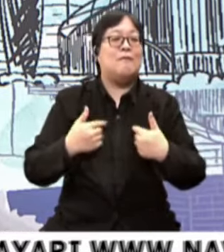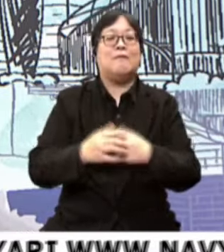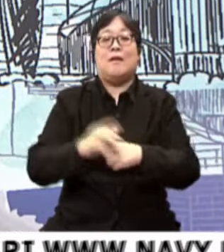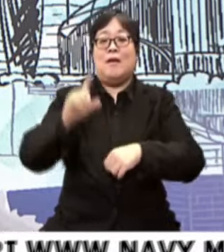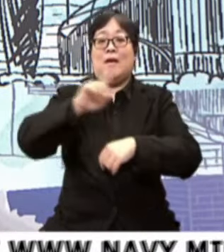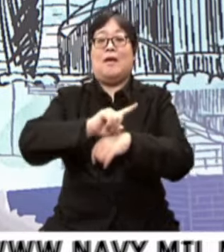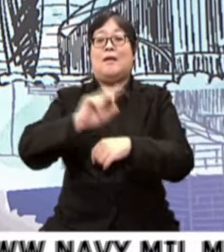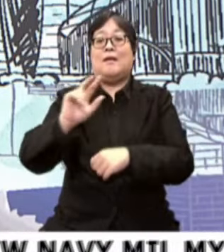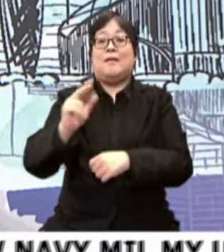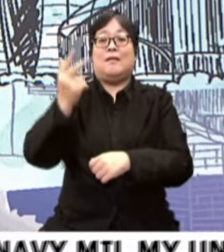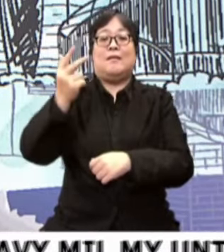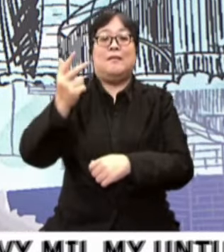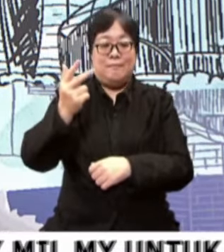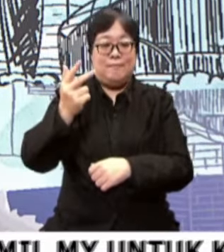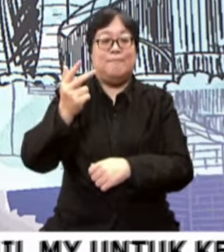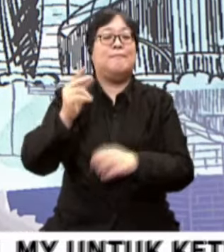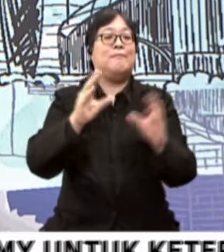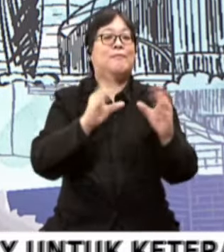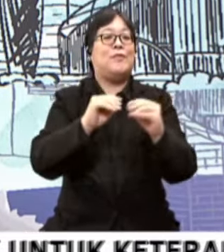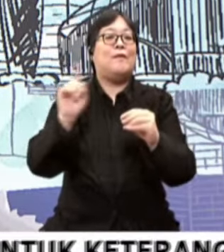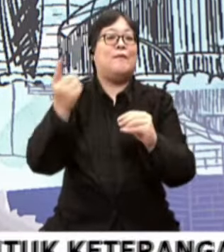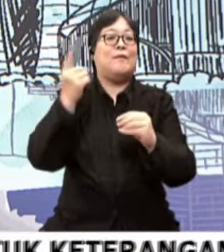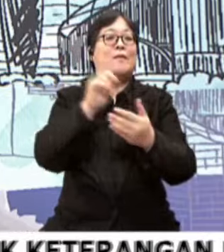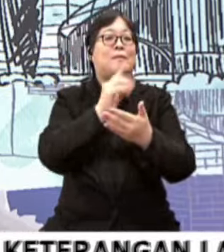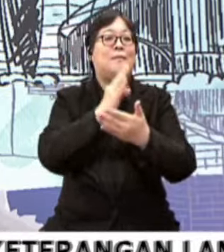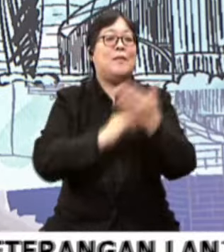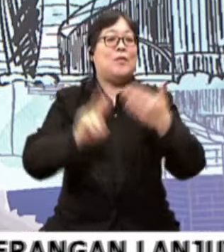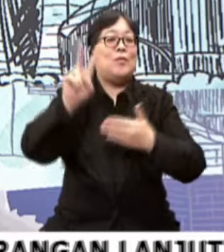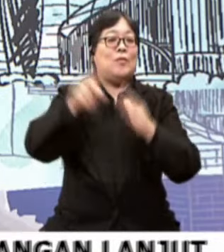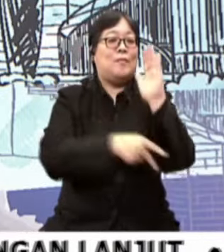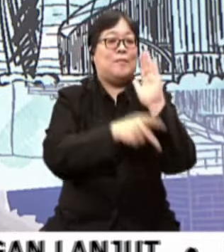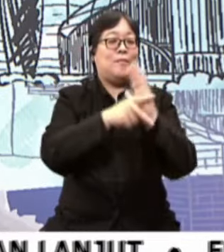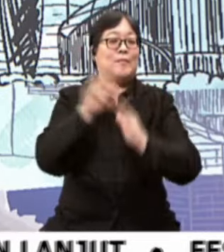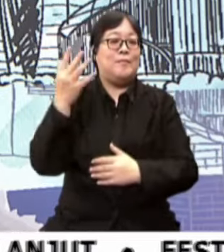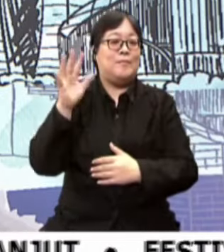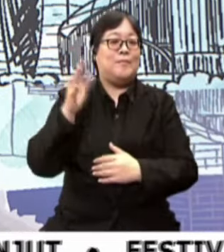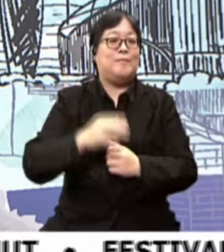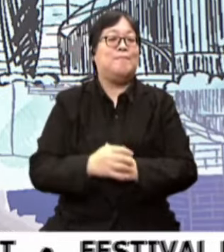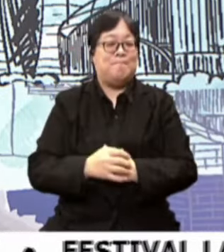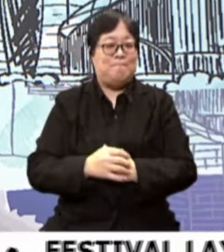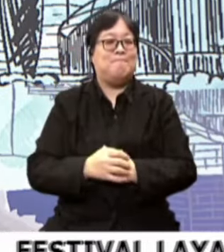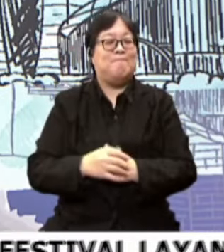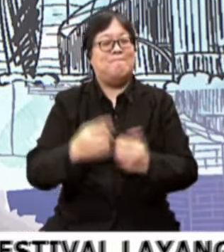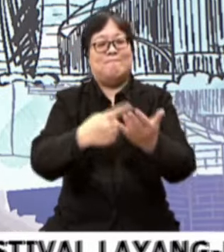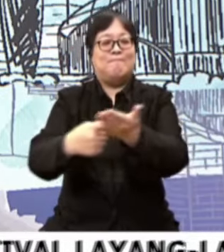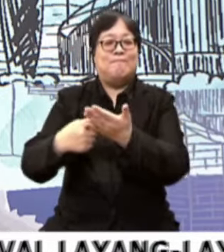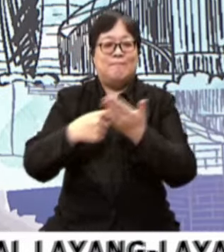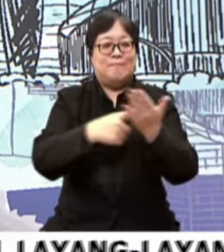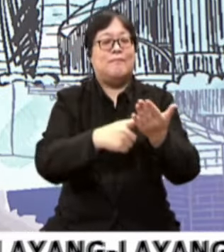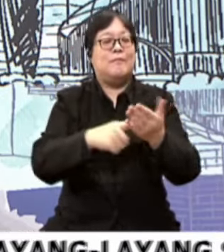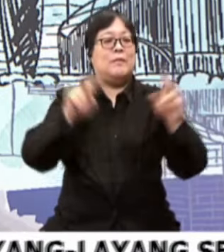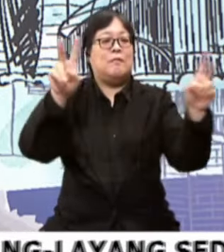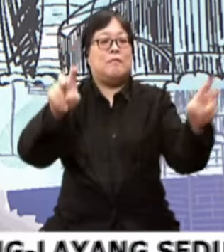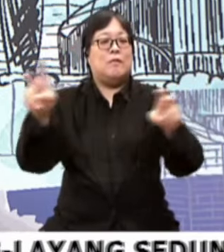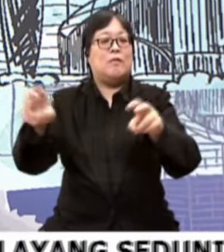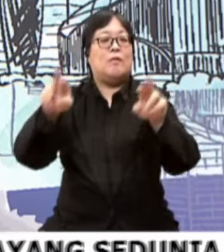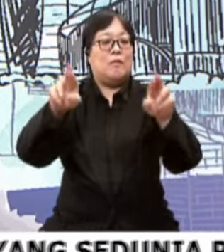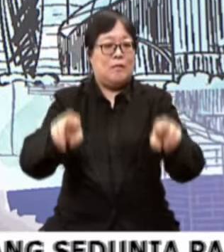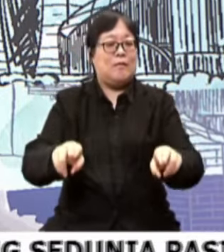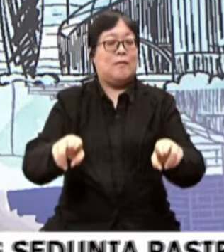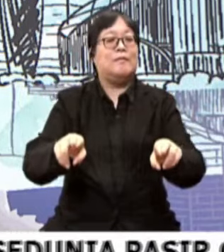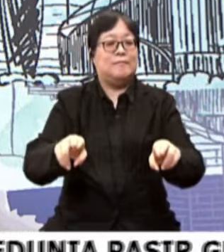hari ketiga bagi masyarakat pertama penggal kedua palingan ke-15 akan terus membahaskan isu-isu rakyat yang membawa